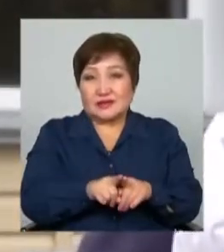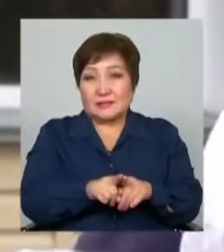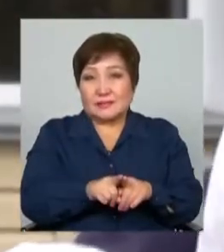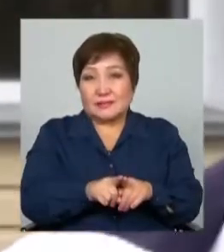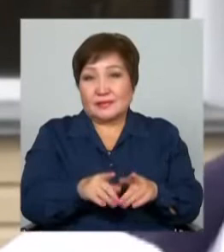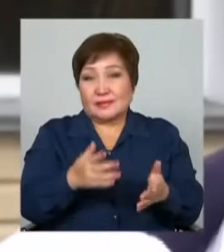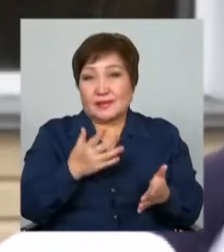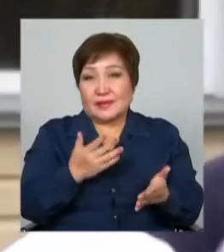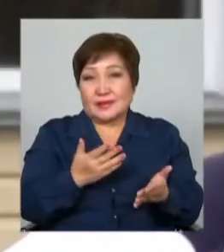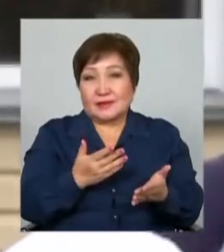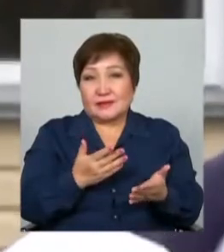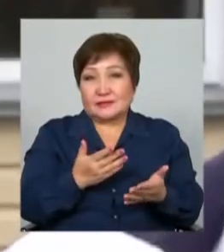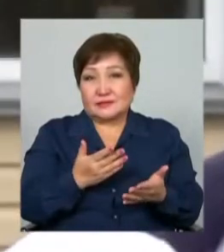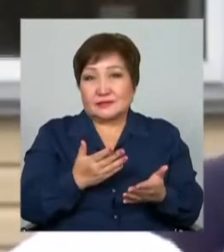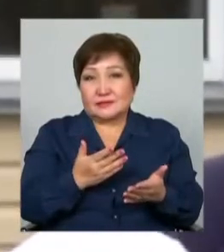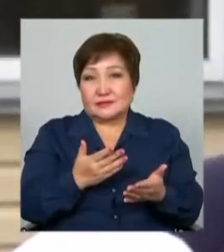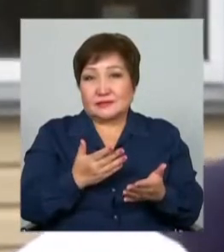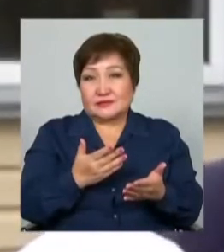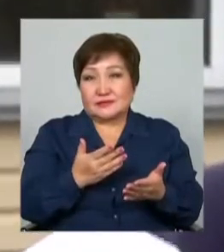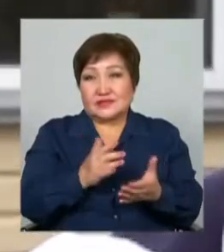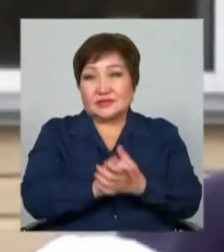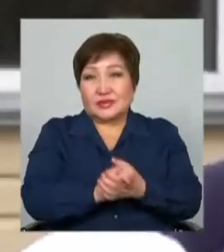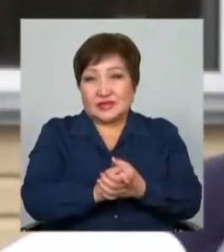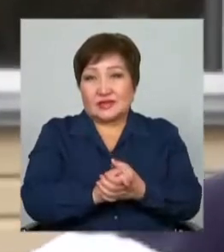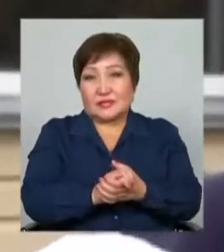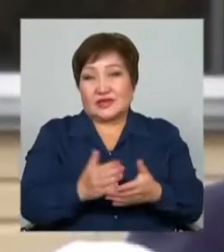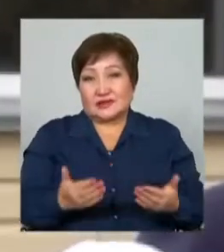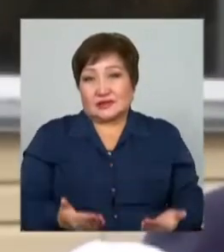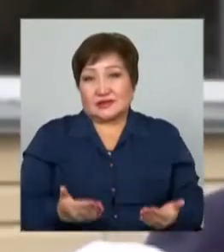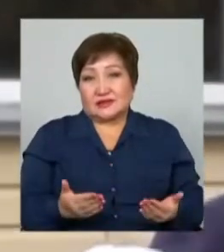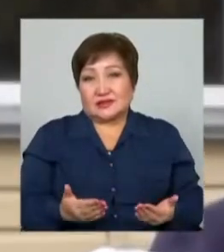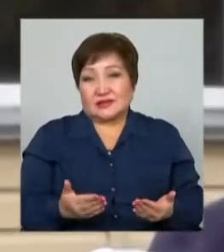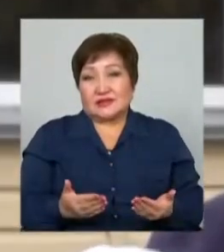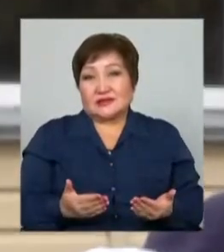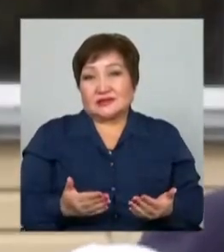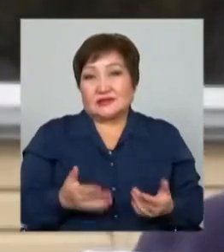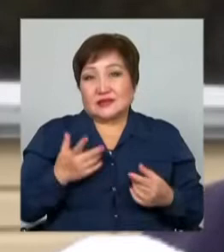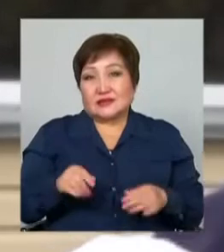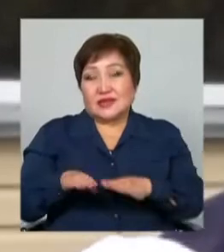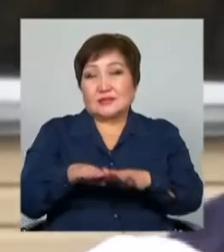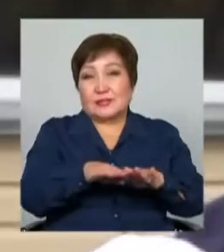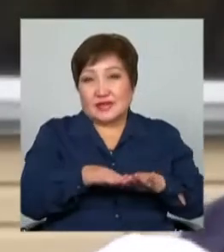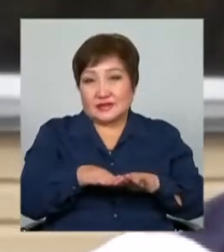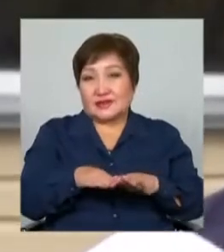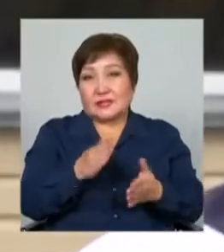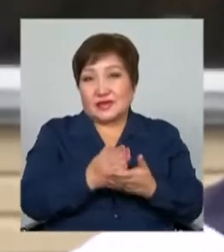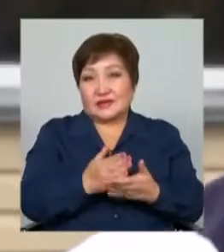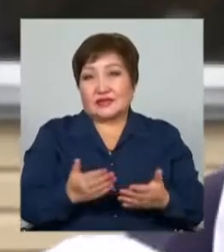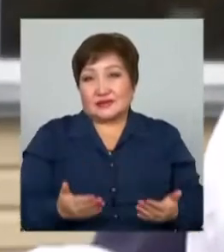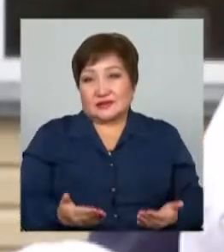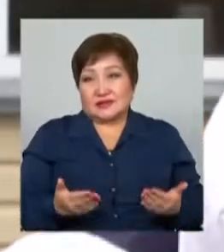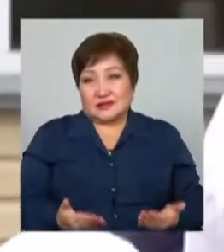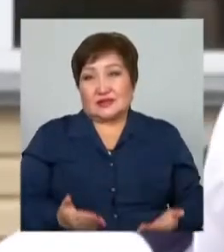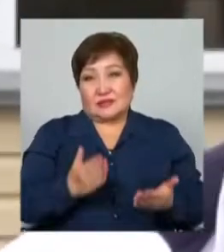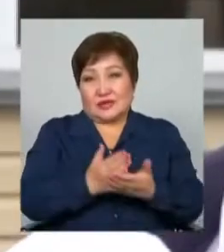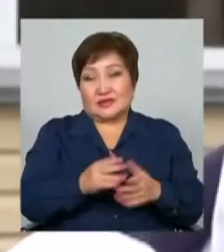дейді? Тек бірлік бар дейді. Тірлік бар, бірлік бар дегенде, тірлік бар, бірлік бар дегенде,